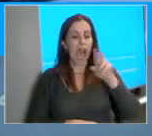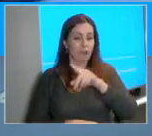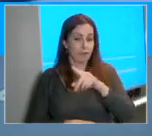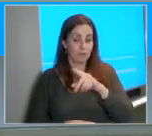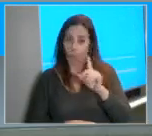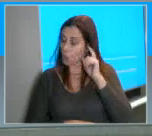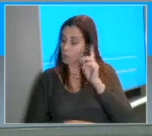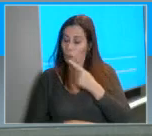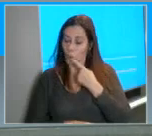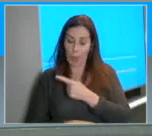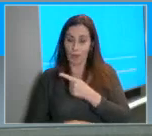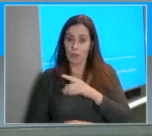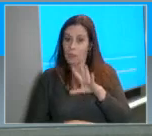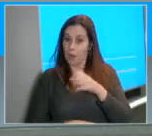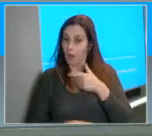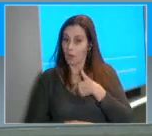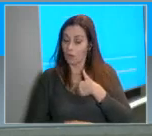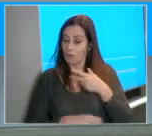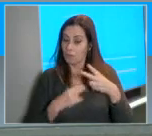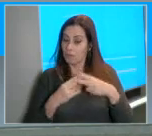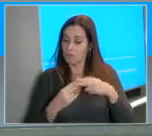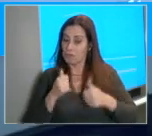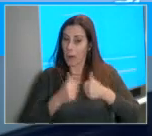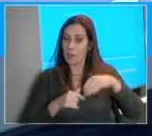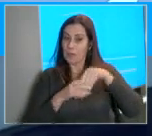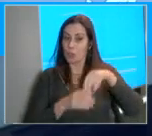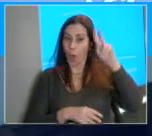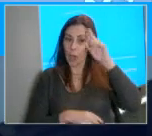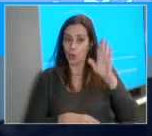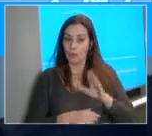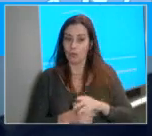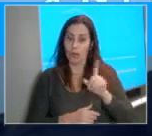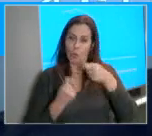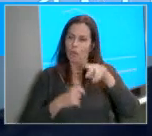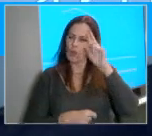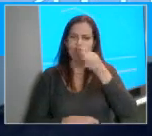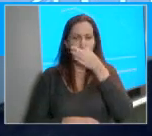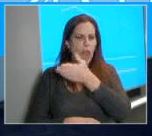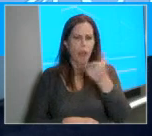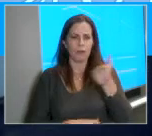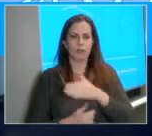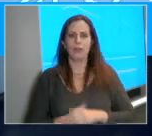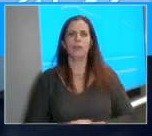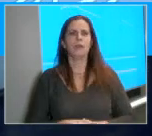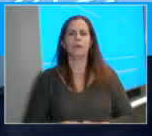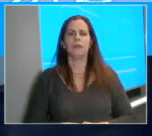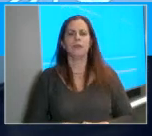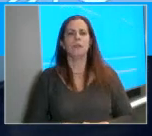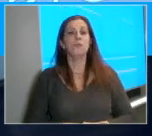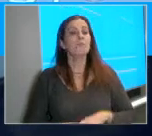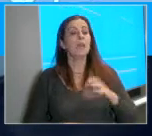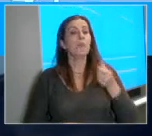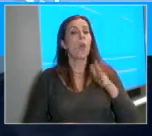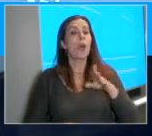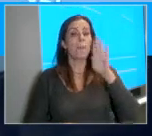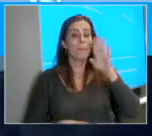לו, למרות שלא שמענו אותו בקולו, האם אנחנו הולכים לקראת פריימריז בליכוד? אתם אמנם לא חברי ליכוד, אבל בטח יש לכם ערכה מושכלת. ואם כן, האם